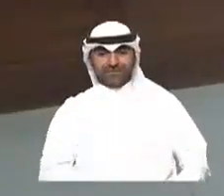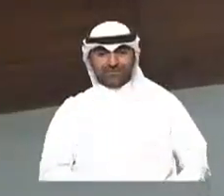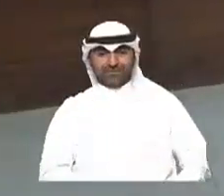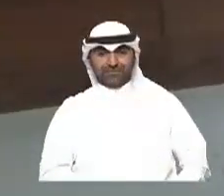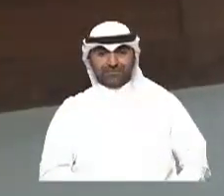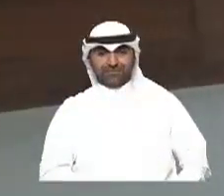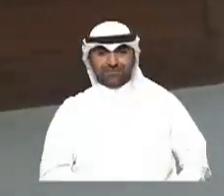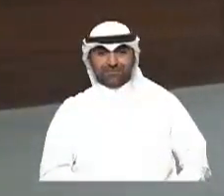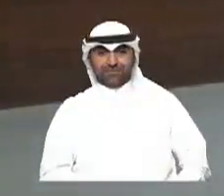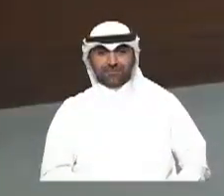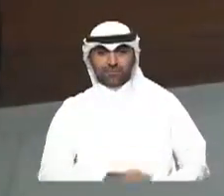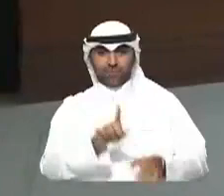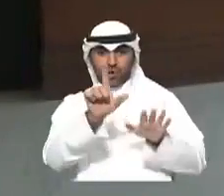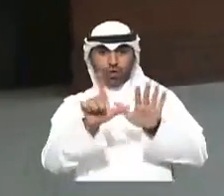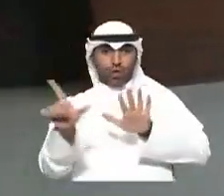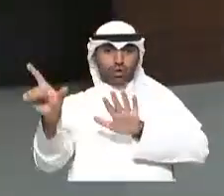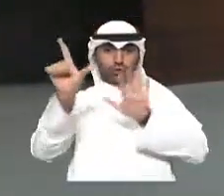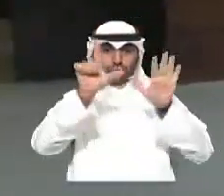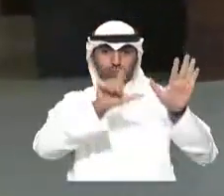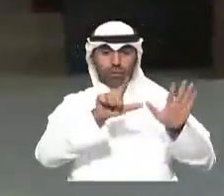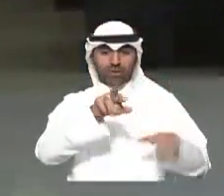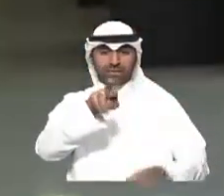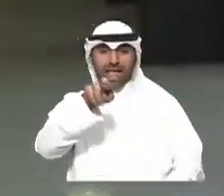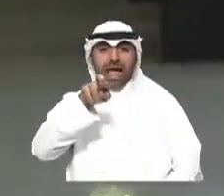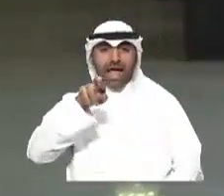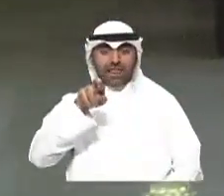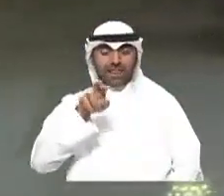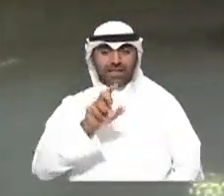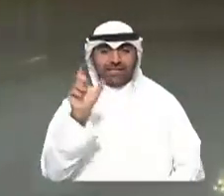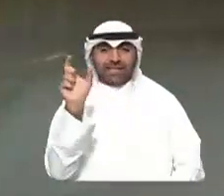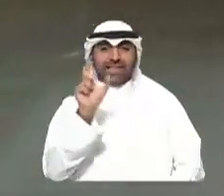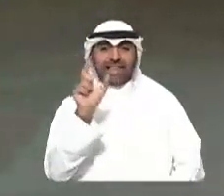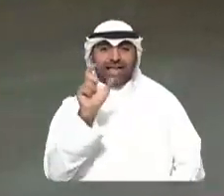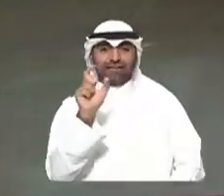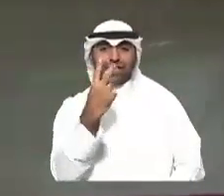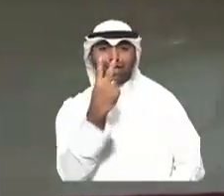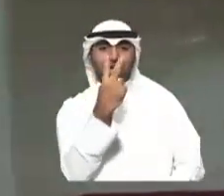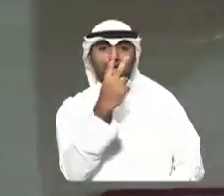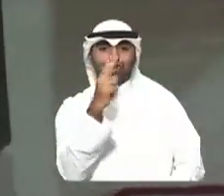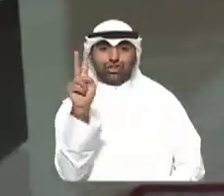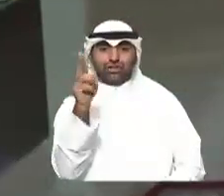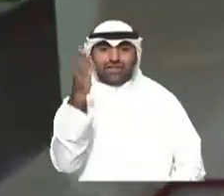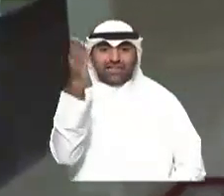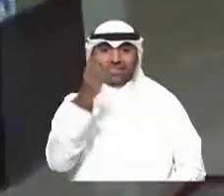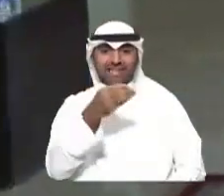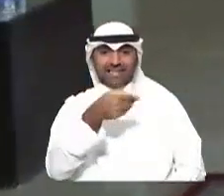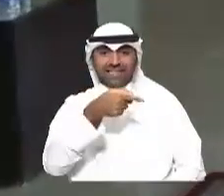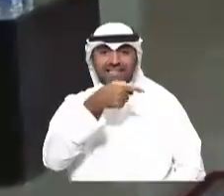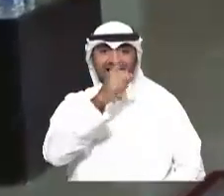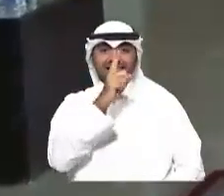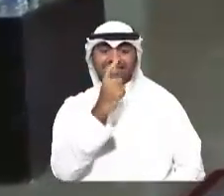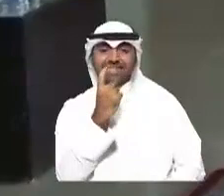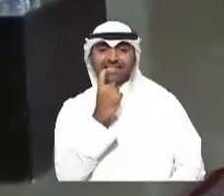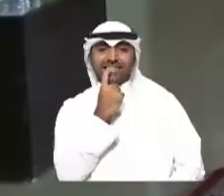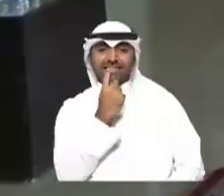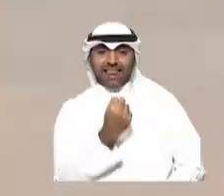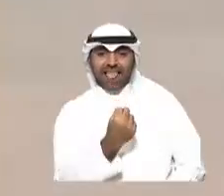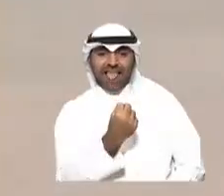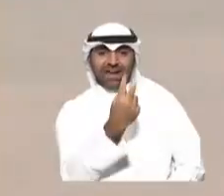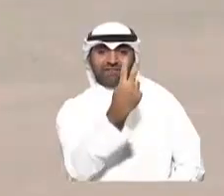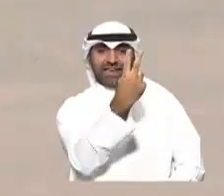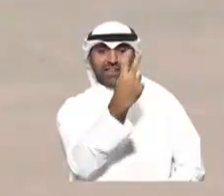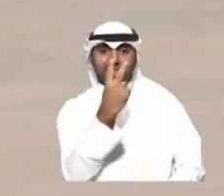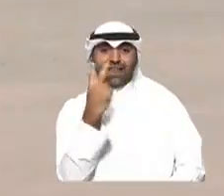من قاعدة عبد الله المبارك الجوية وبمساعدة القوة الجوية الكويتية، غادرت قوة